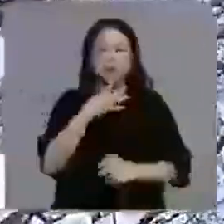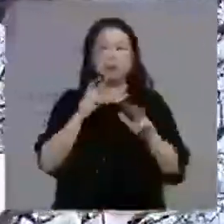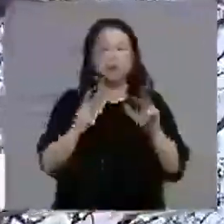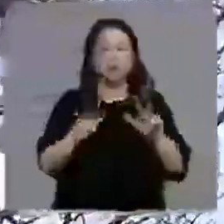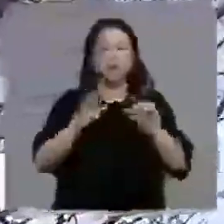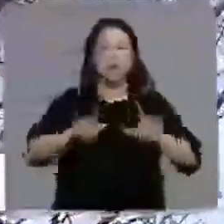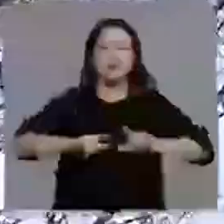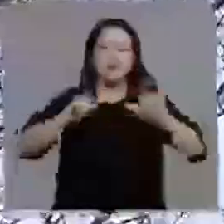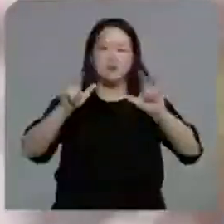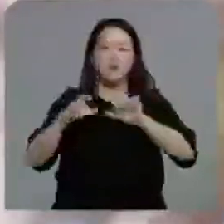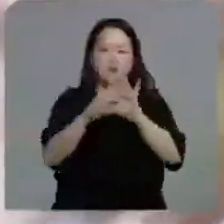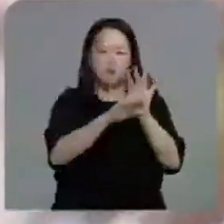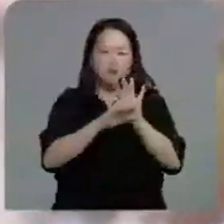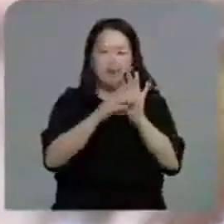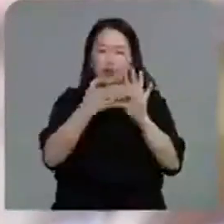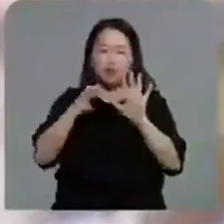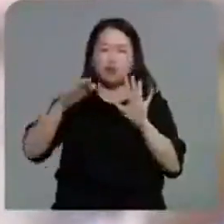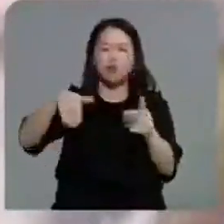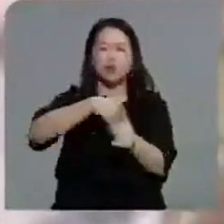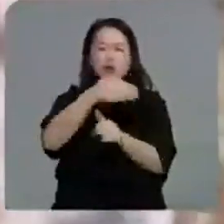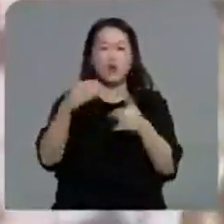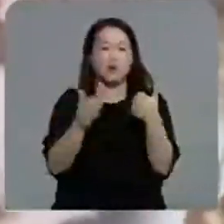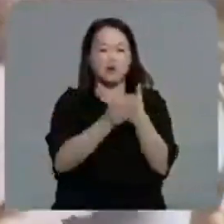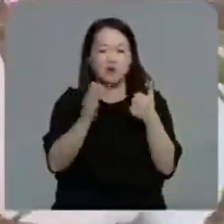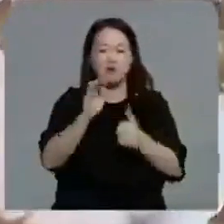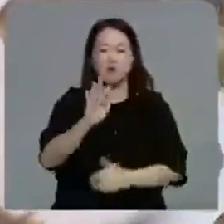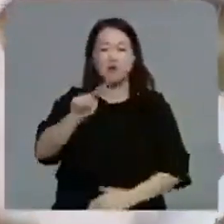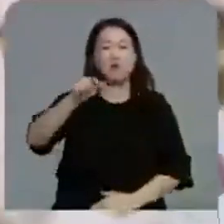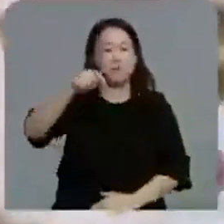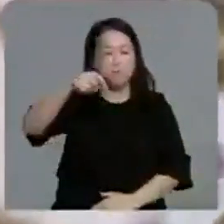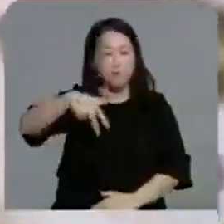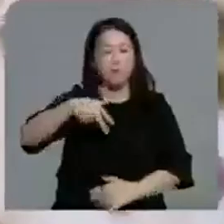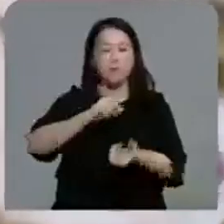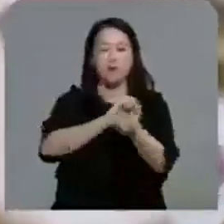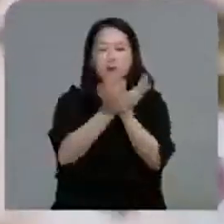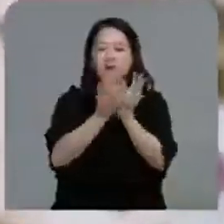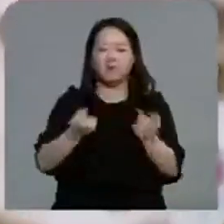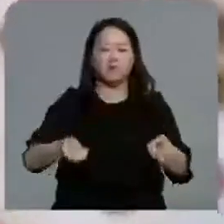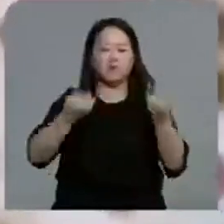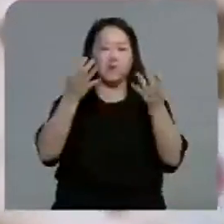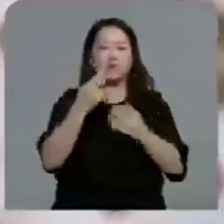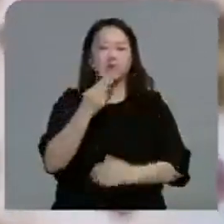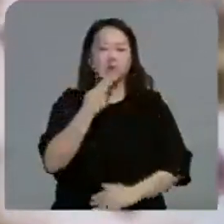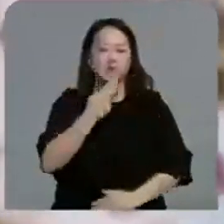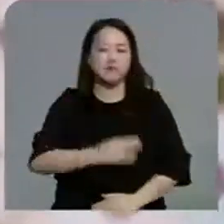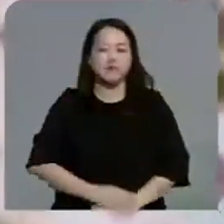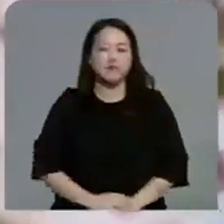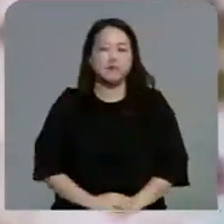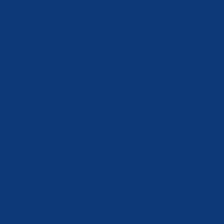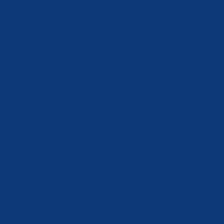올해도 코로나19 상황에 따라 열리지 않을 예정입니다. KBS 뉴스 진유민입니다.